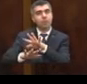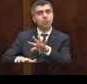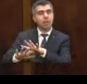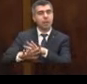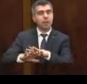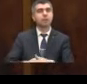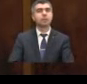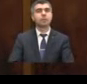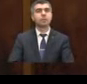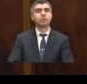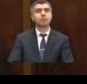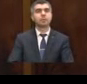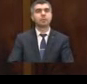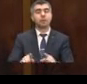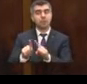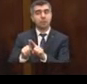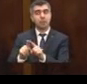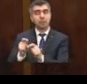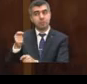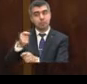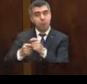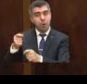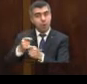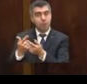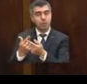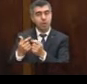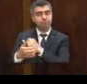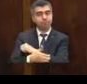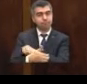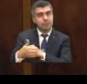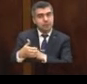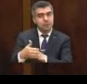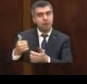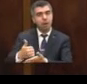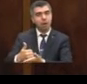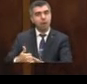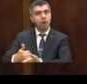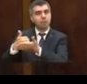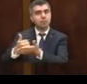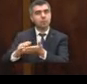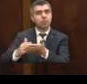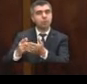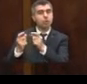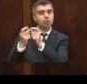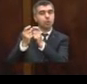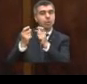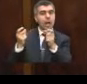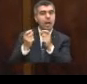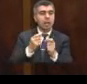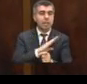يتعلق بحماية القدرة الشرائية ومحاربة الهشاشة ودعم صمود المقاولة الوطنية